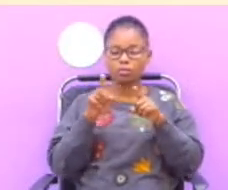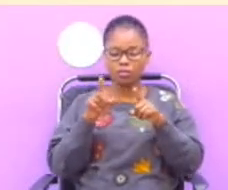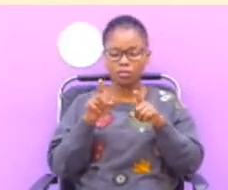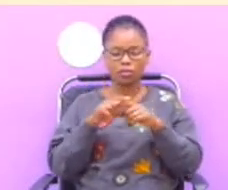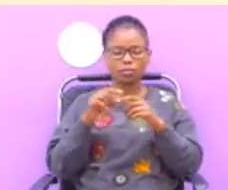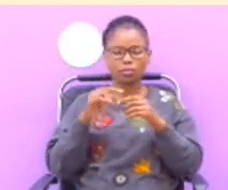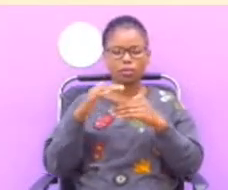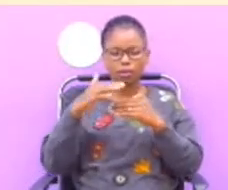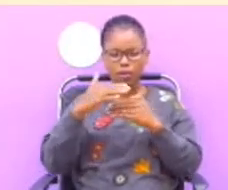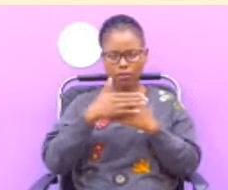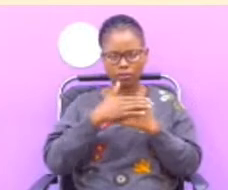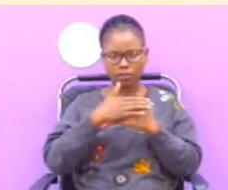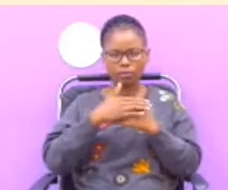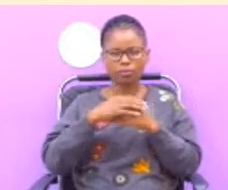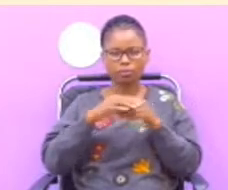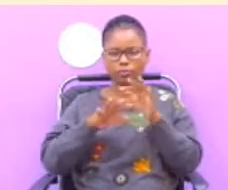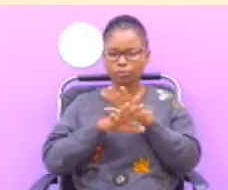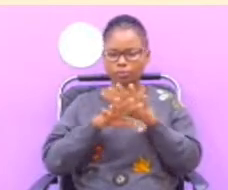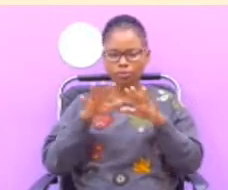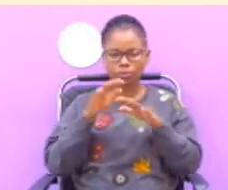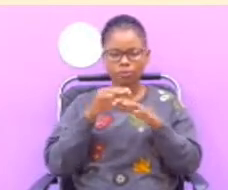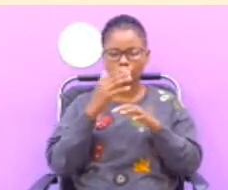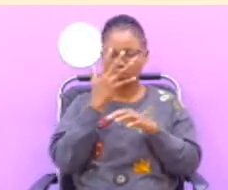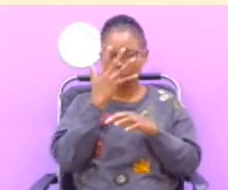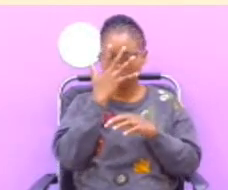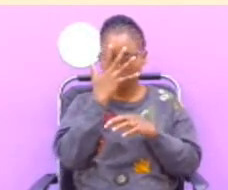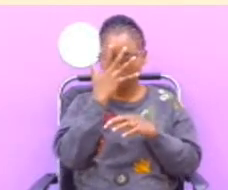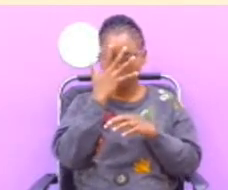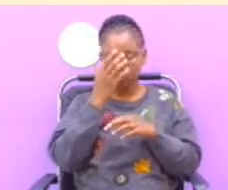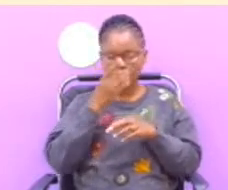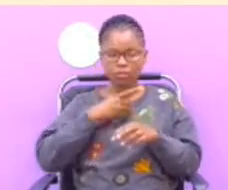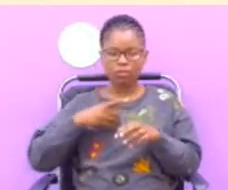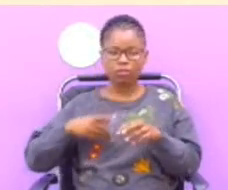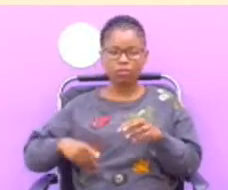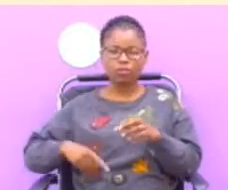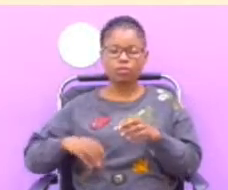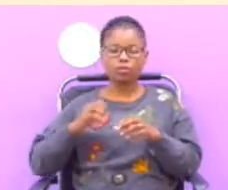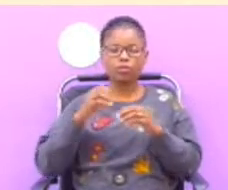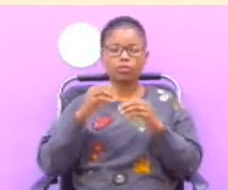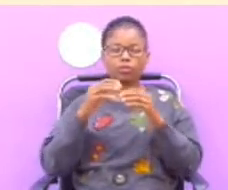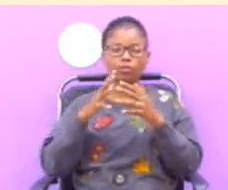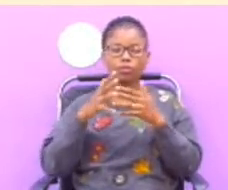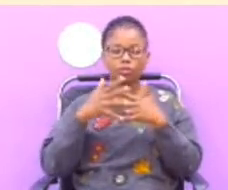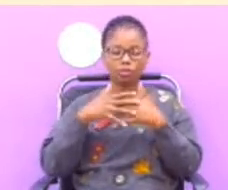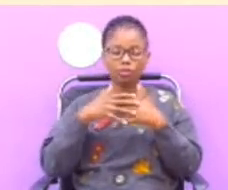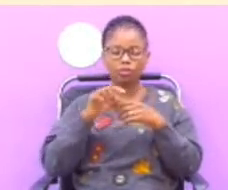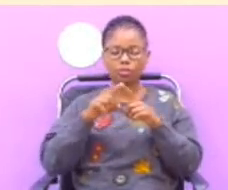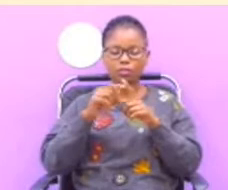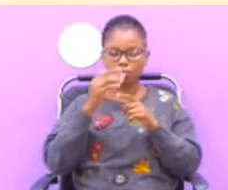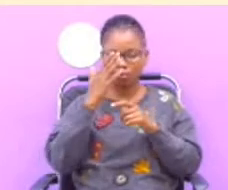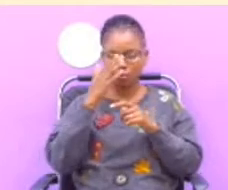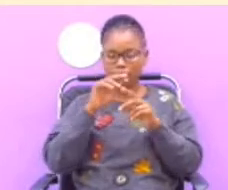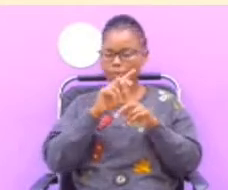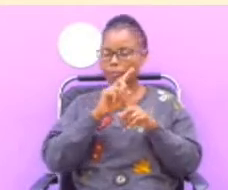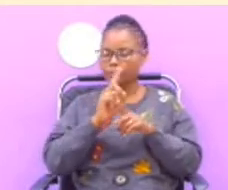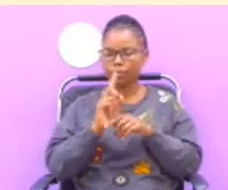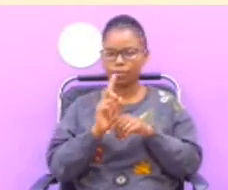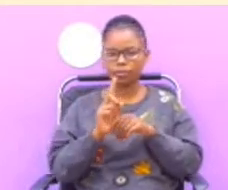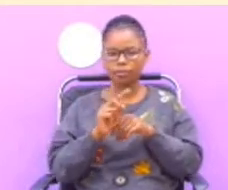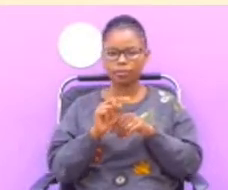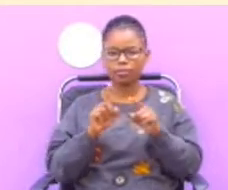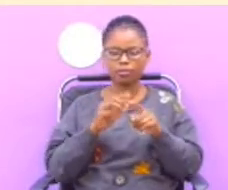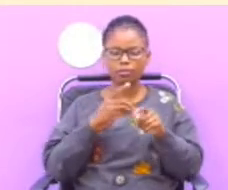ĩno yothe, tondũ ndekwenda gũconorithia nyũmba ya Daudi. Ndekwenda gũconorithia nyũmba ya Isiraeli. Ngai